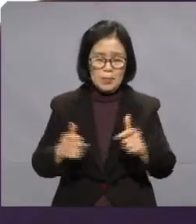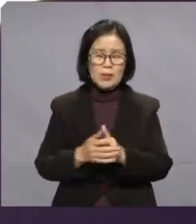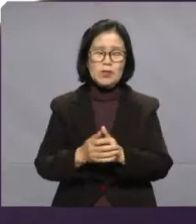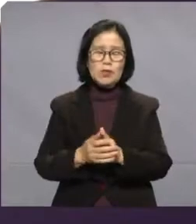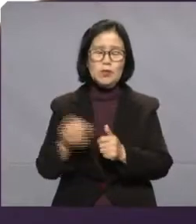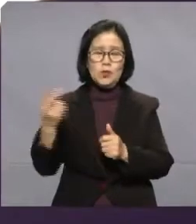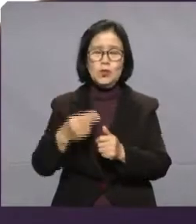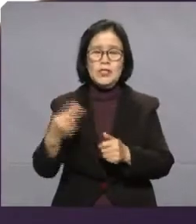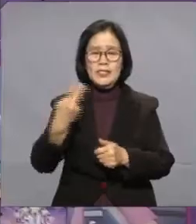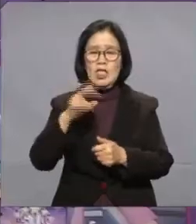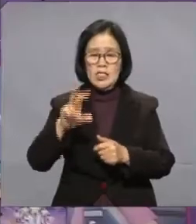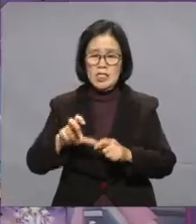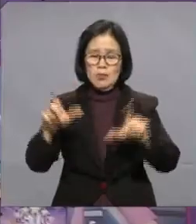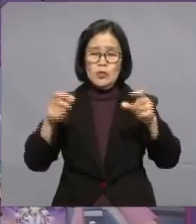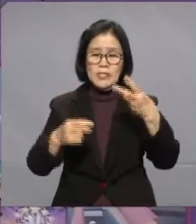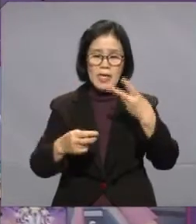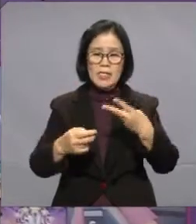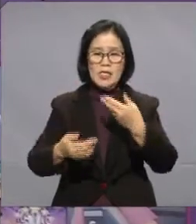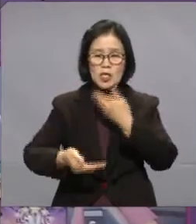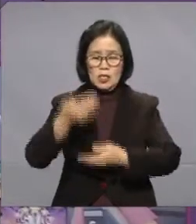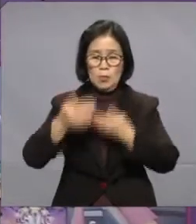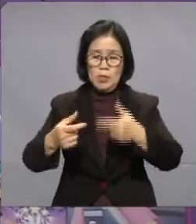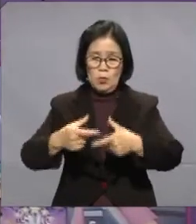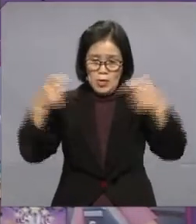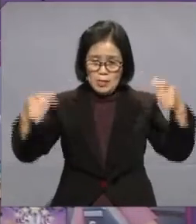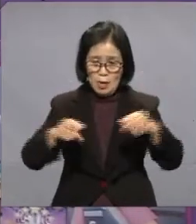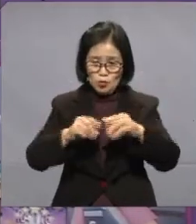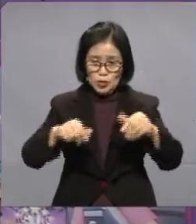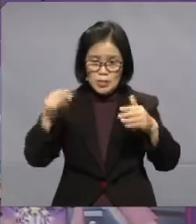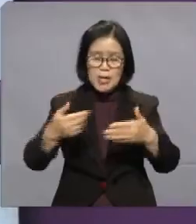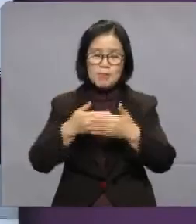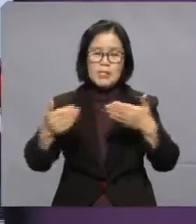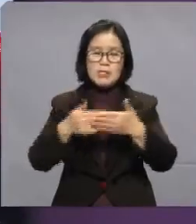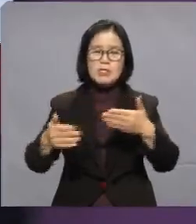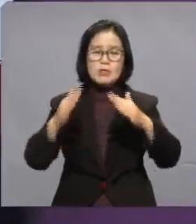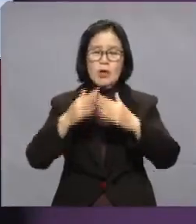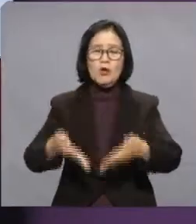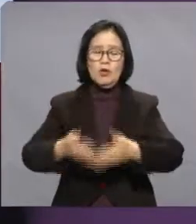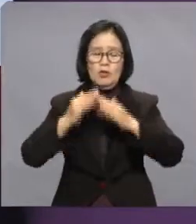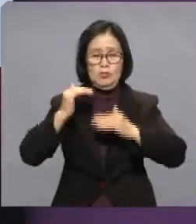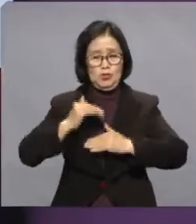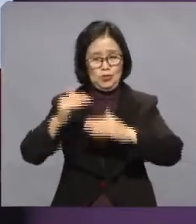2025년 인천공항 제2여객터미널 확장 부지 내에 미술관 건립을 추진하며